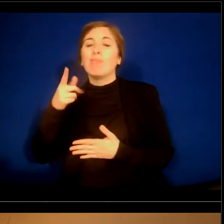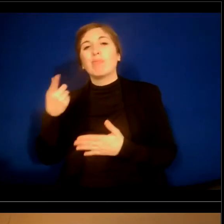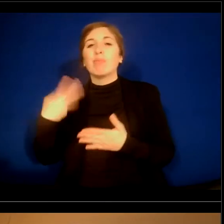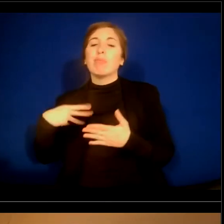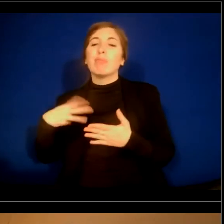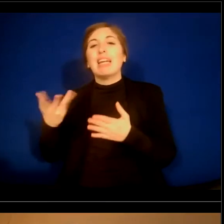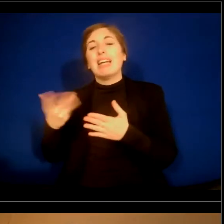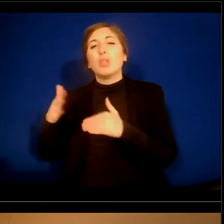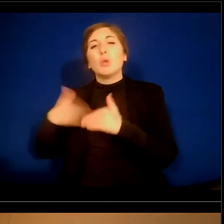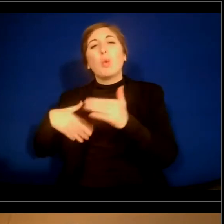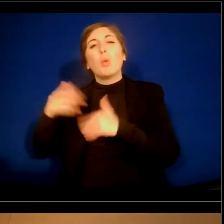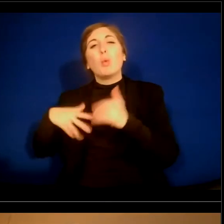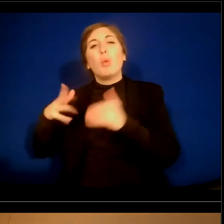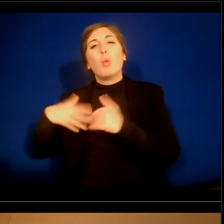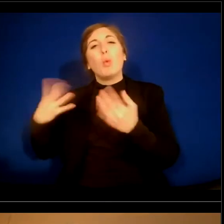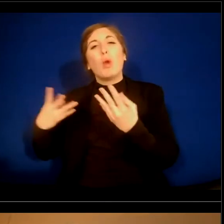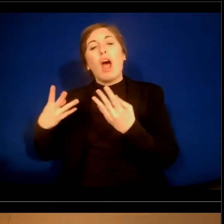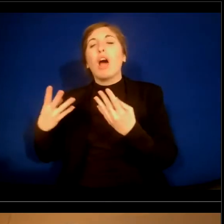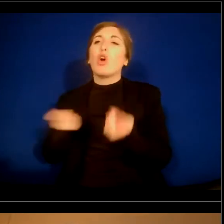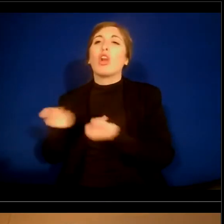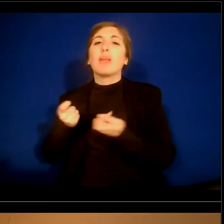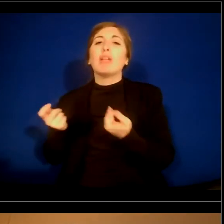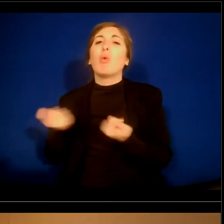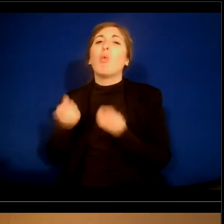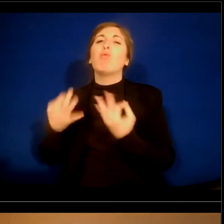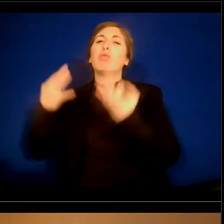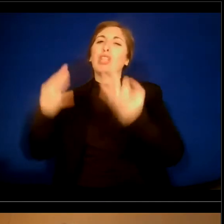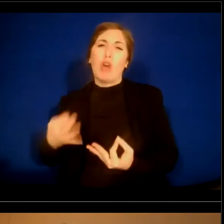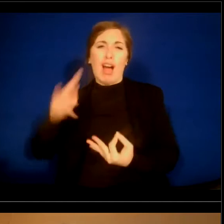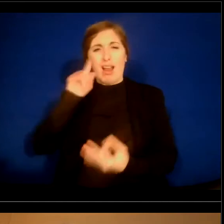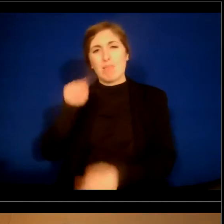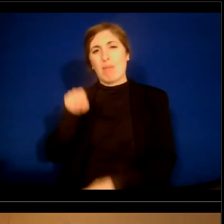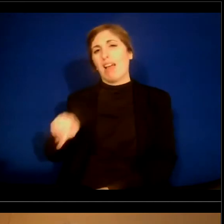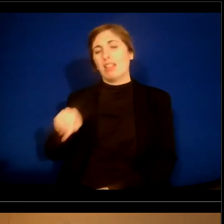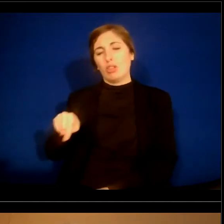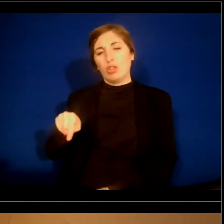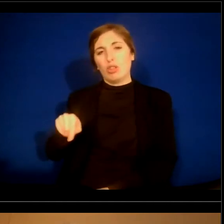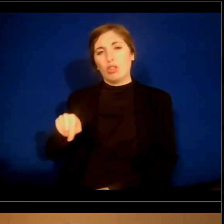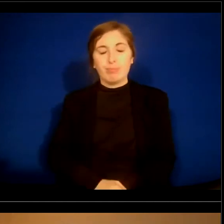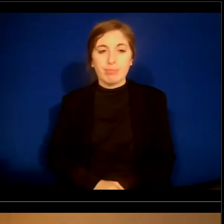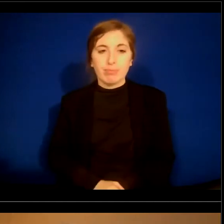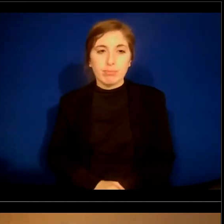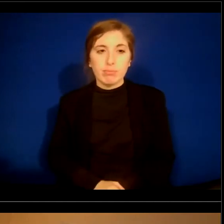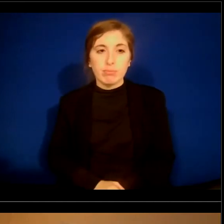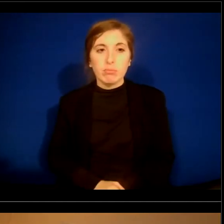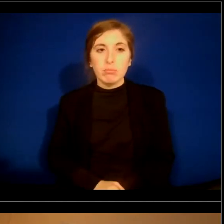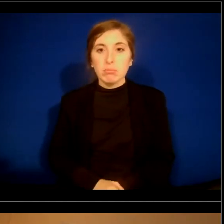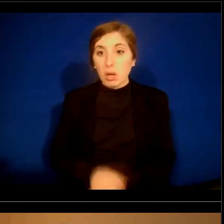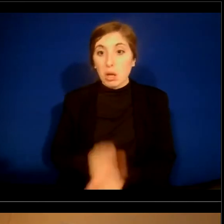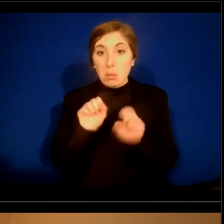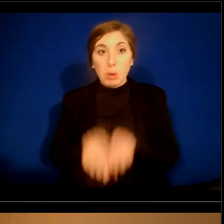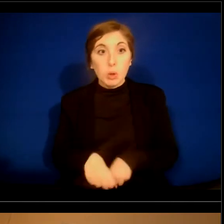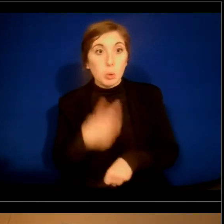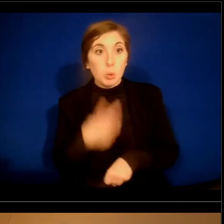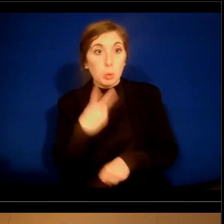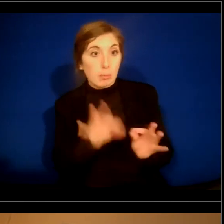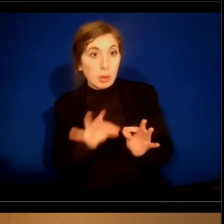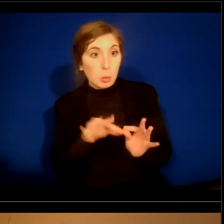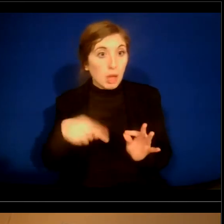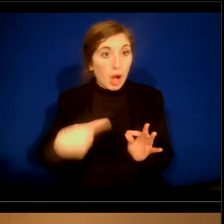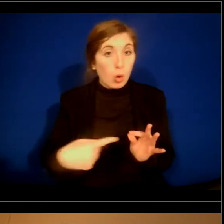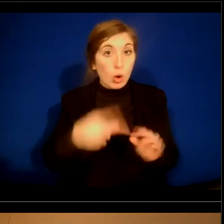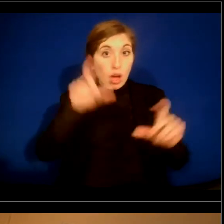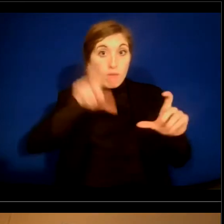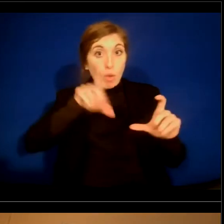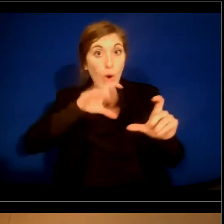strutturati di coordinamento ufficiale. E, se abbiamo ancora un paio di minuti, potrei far vedere delle foto del